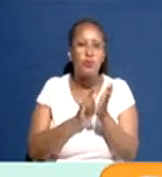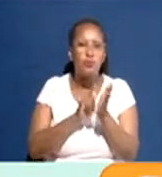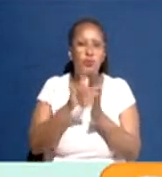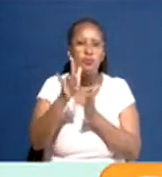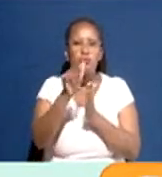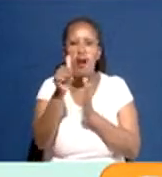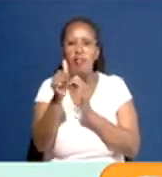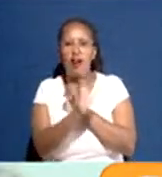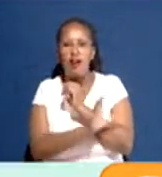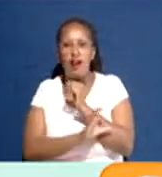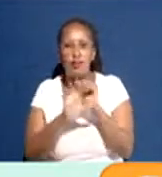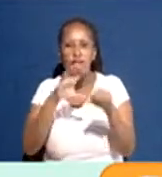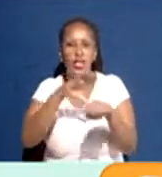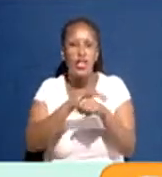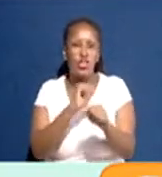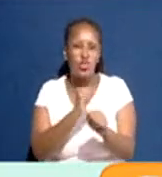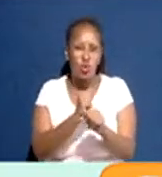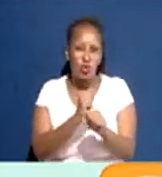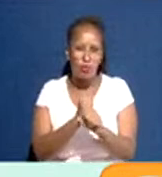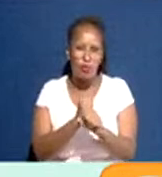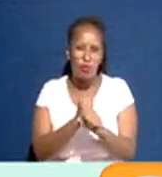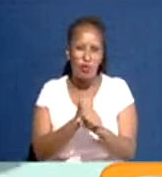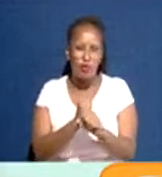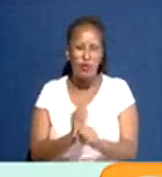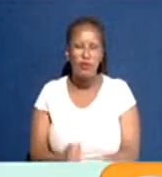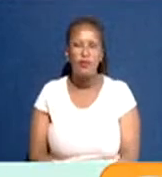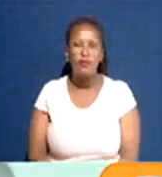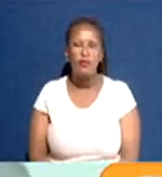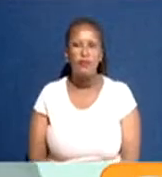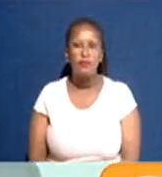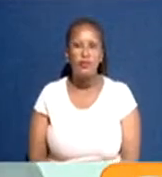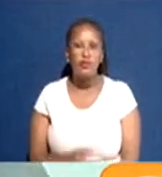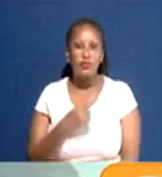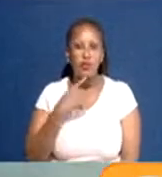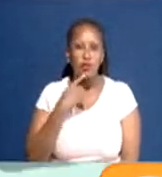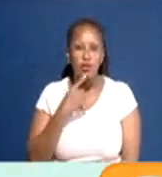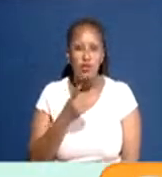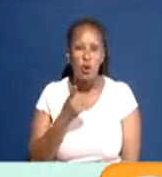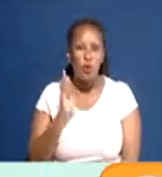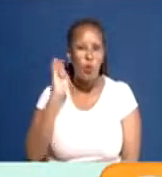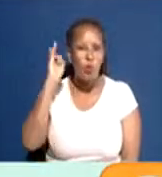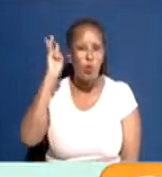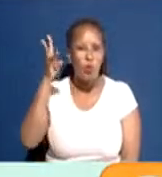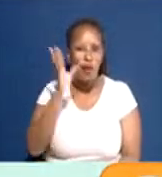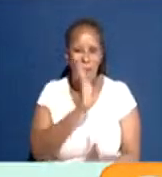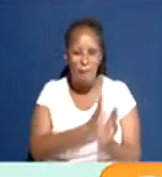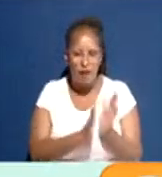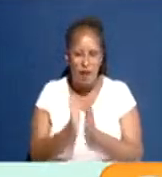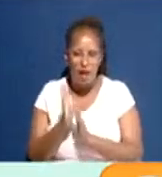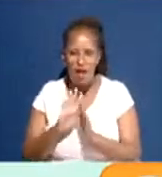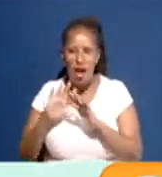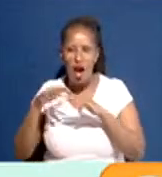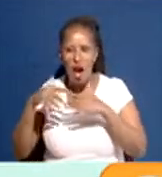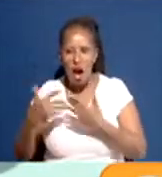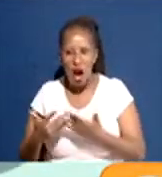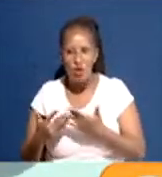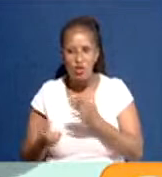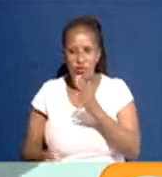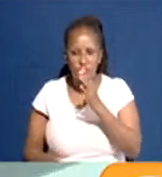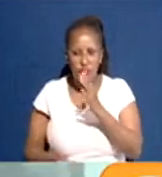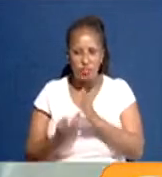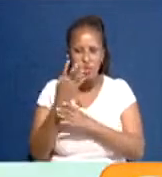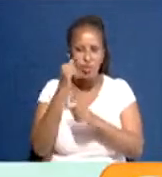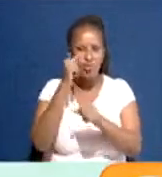kupata ajira katika nchi zingine. So tutakuwa na mpango ya kuzalisha ajira